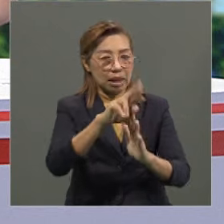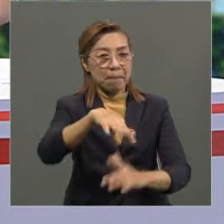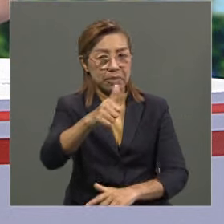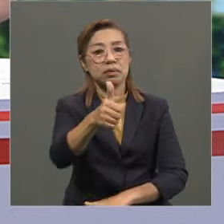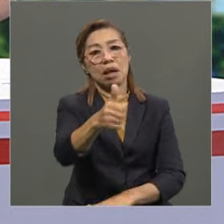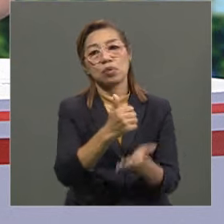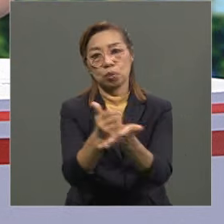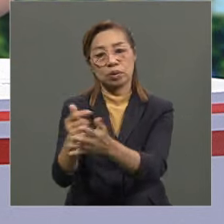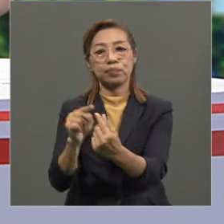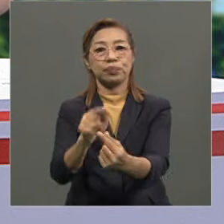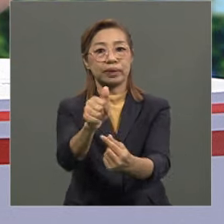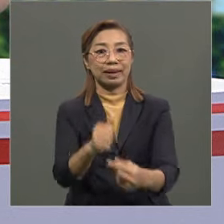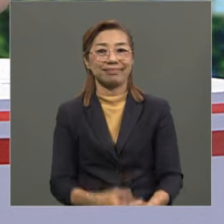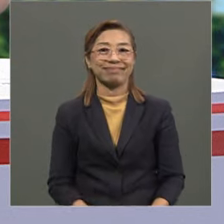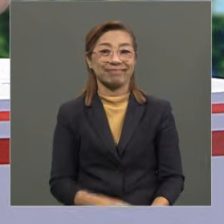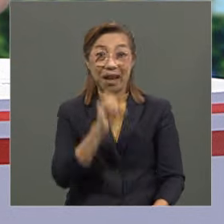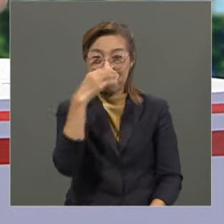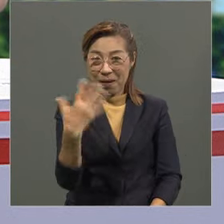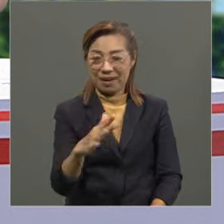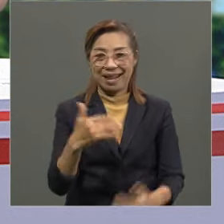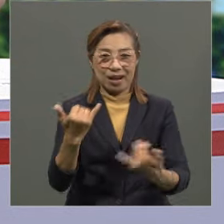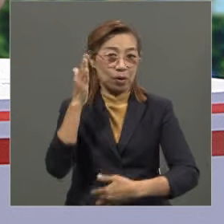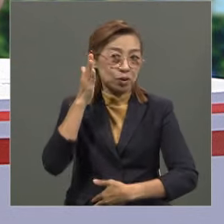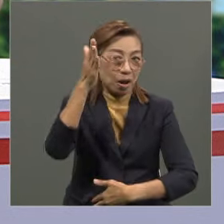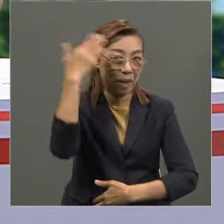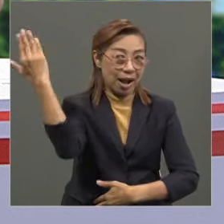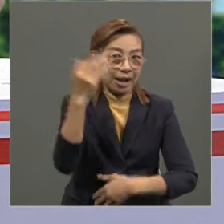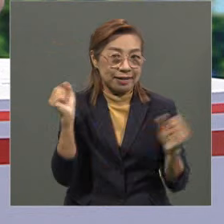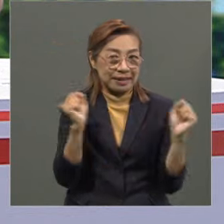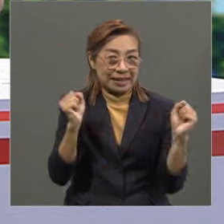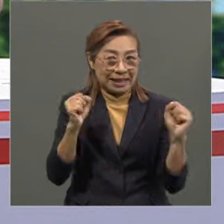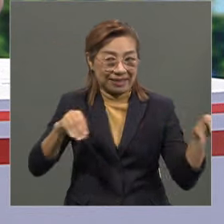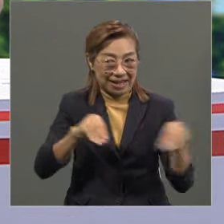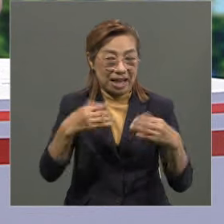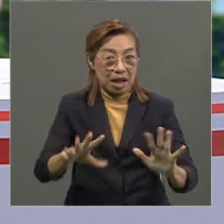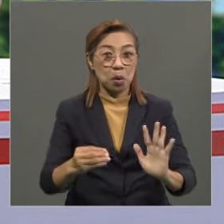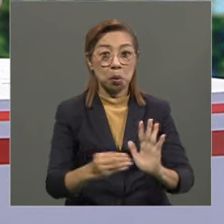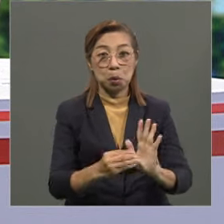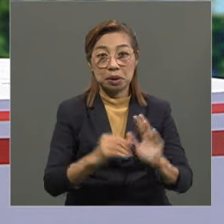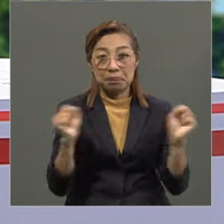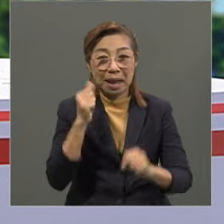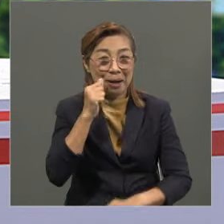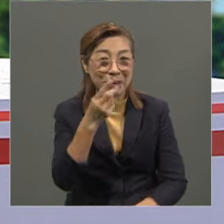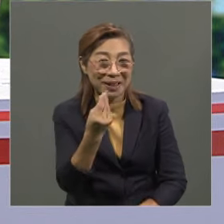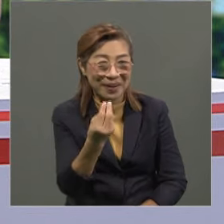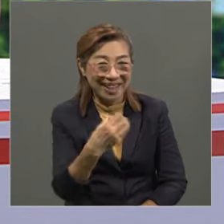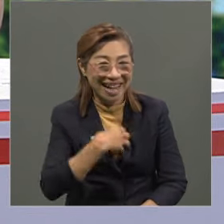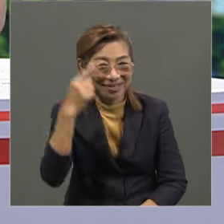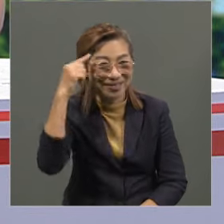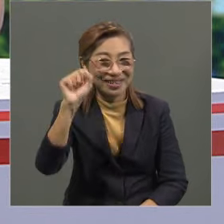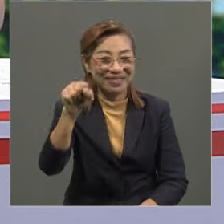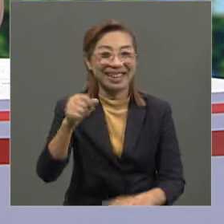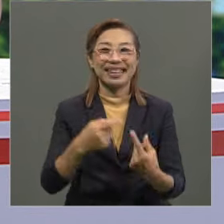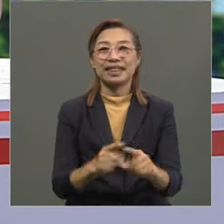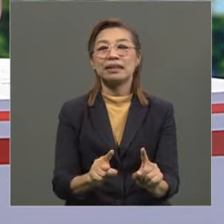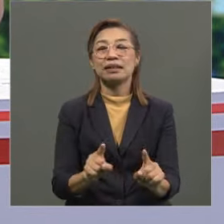ครับอย่างที่บอกไปหน้าหนาวกำลังจะมาแต่จะหนาวมากหนาวน้อยกรุงเทพฯจะหนาวได้กี่วันอันนี้ก็เป็นคำถามเหมือนกันนะ